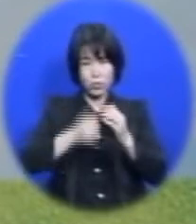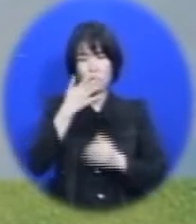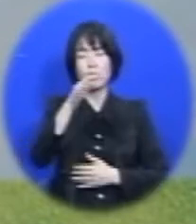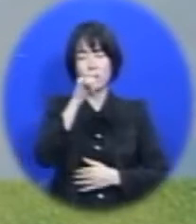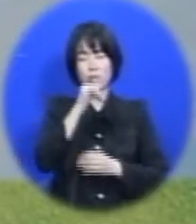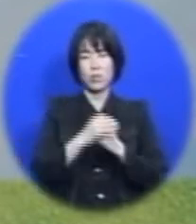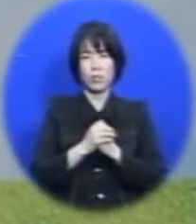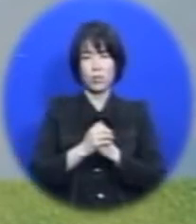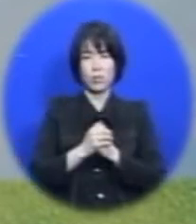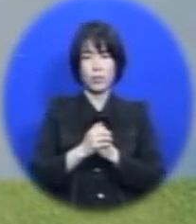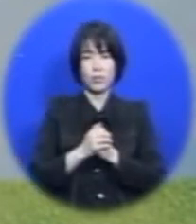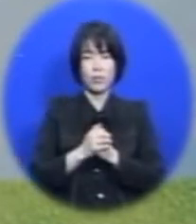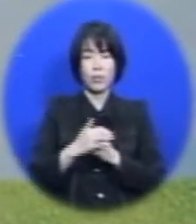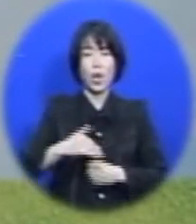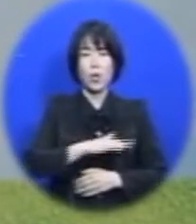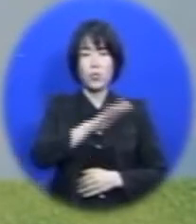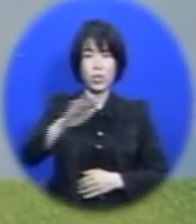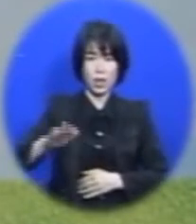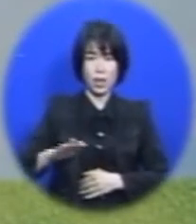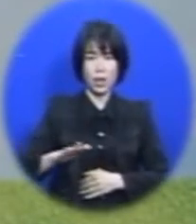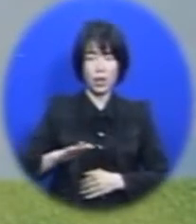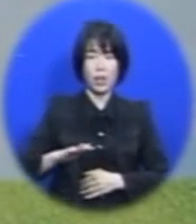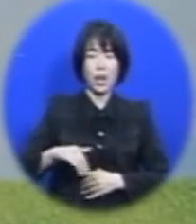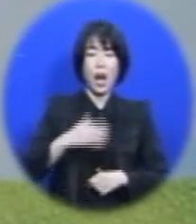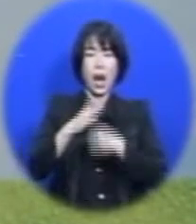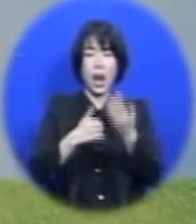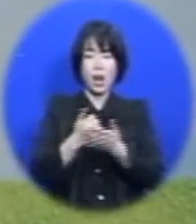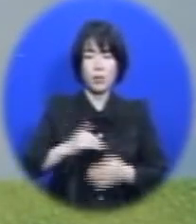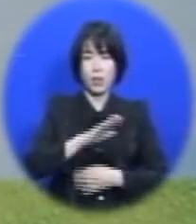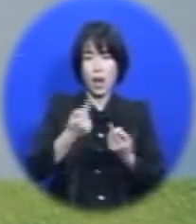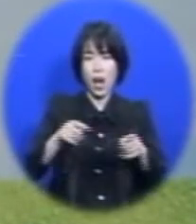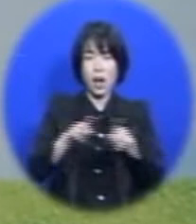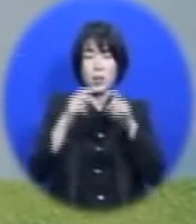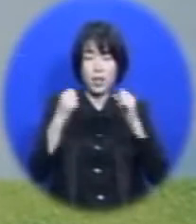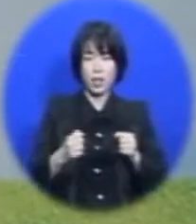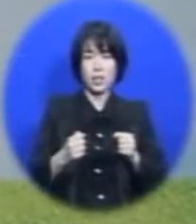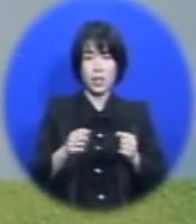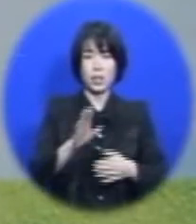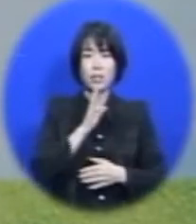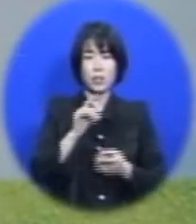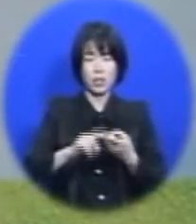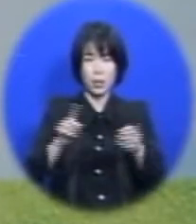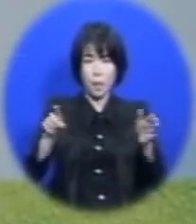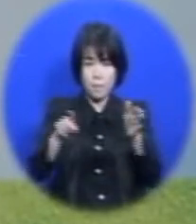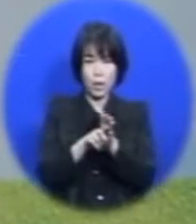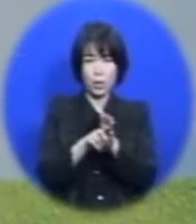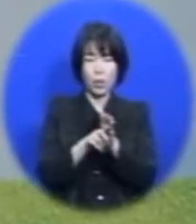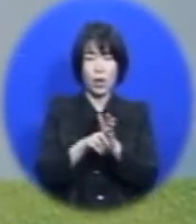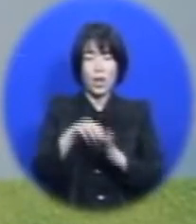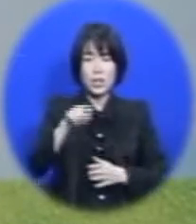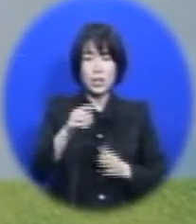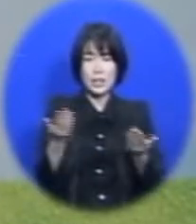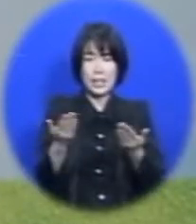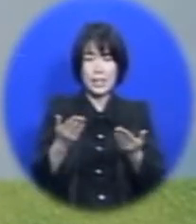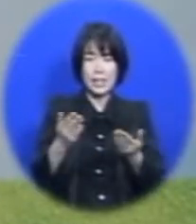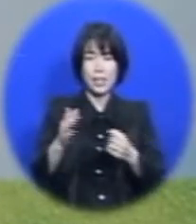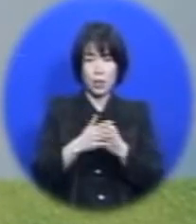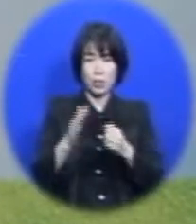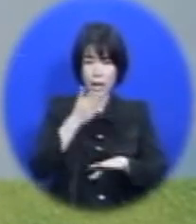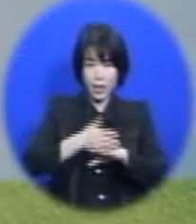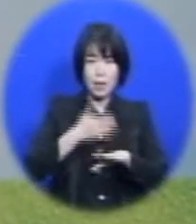거예요. 우리가 하나님이 우리와 같이 계시다는 사실을 정말 믿고 그로 인해